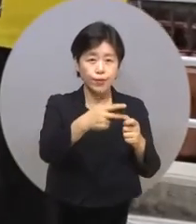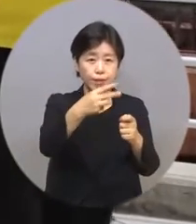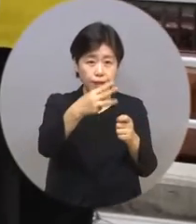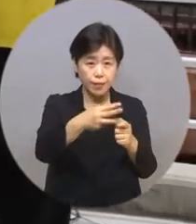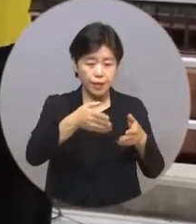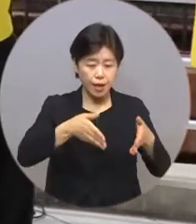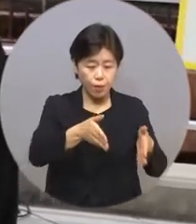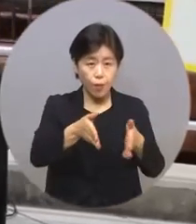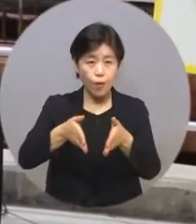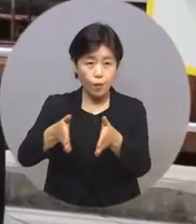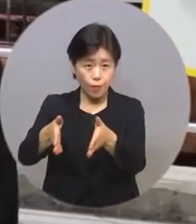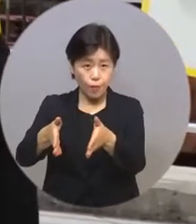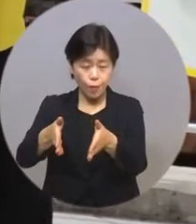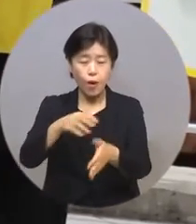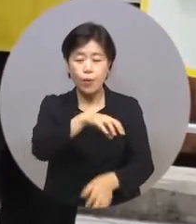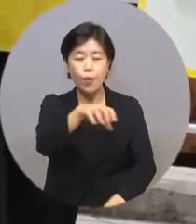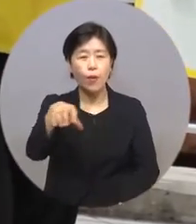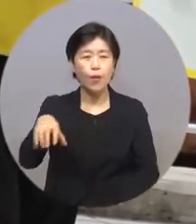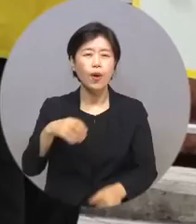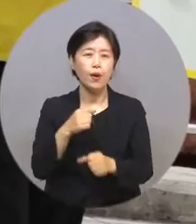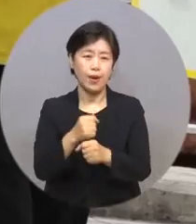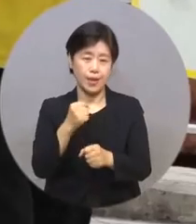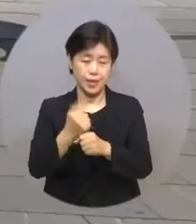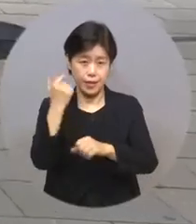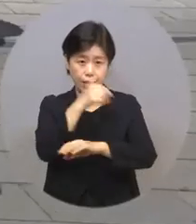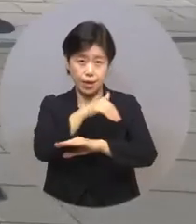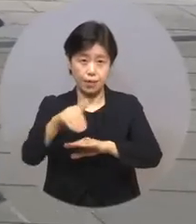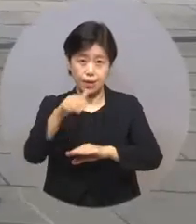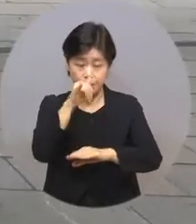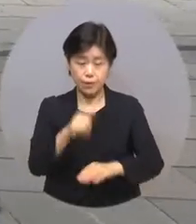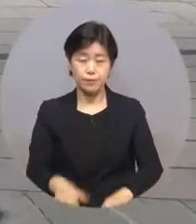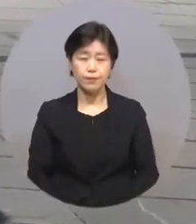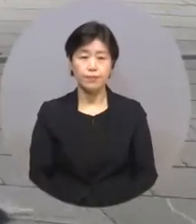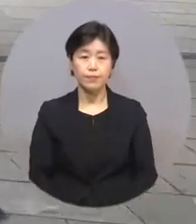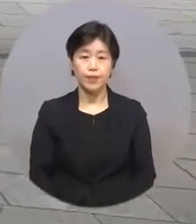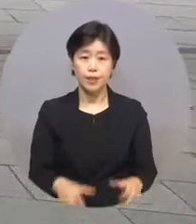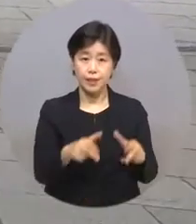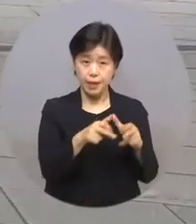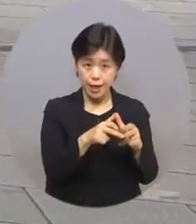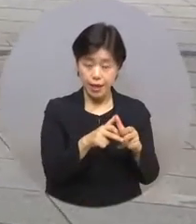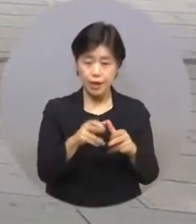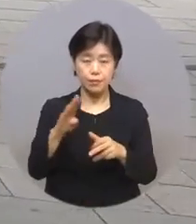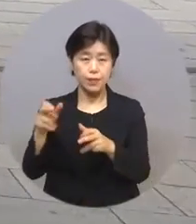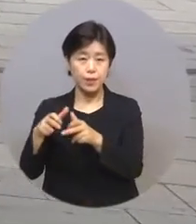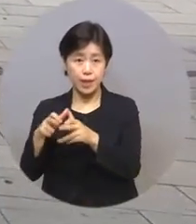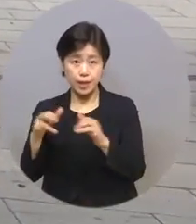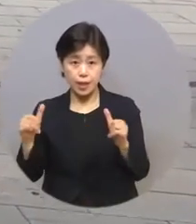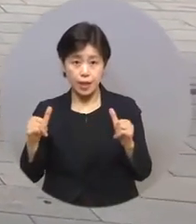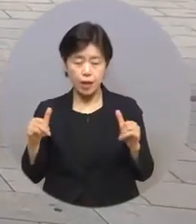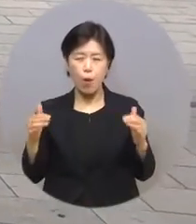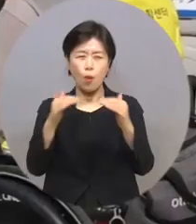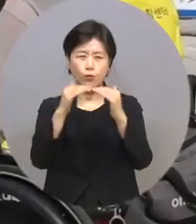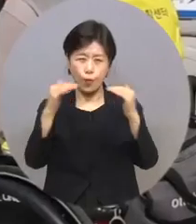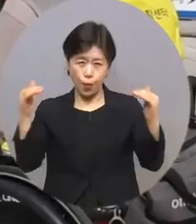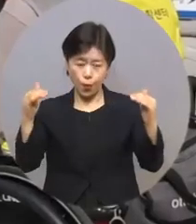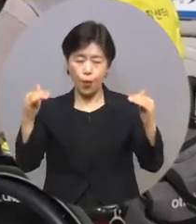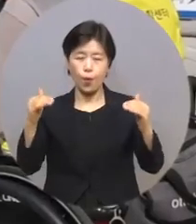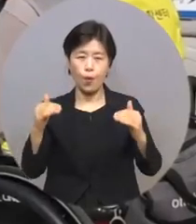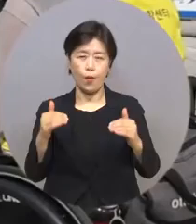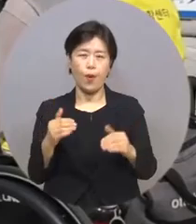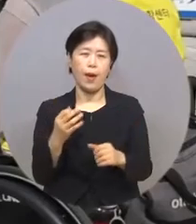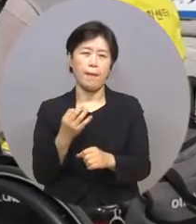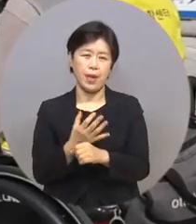제3회 발달장애인 친화거리를 조성할 계획이라 장애인과 비장애인 모두가 차별 없이 편리하게 이용할 수